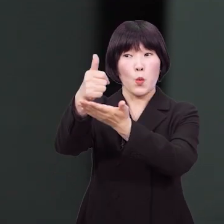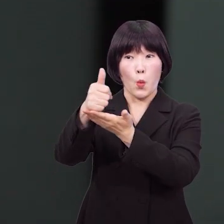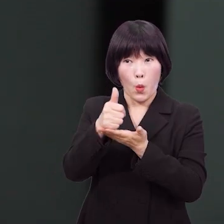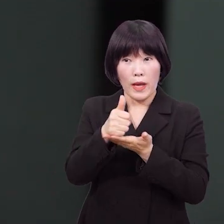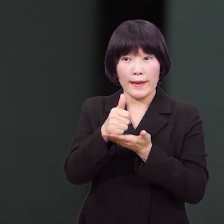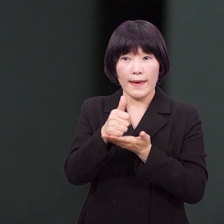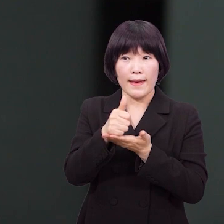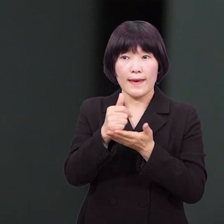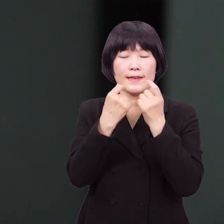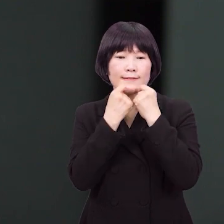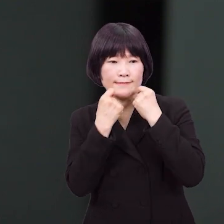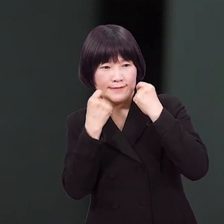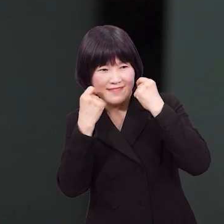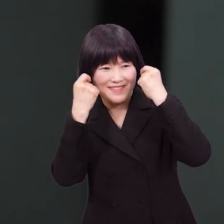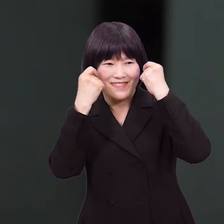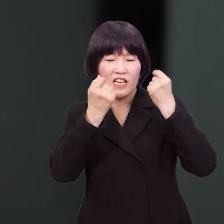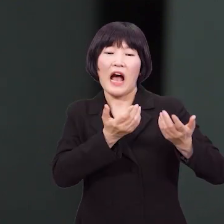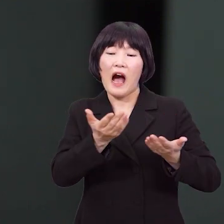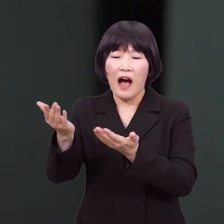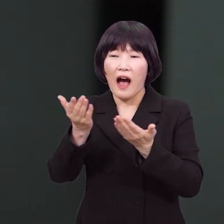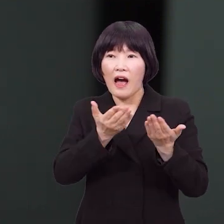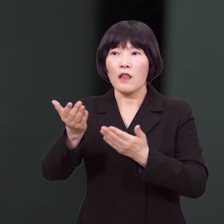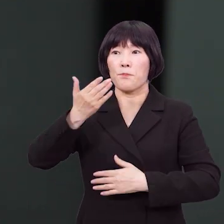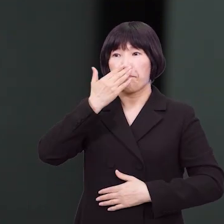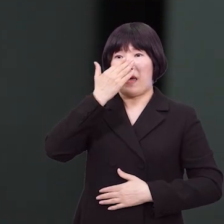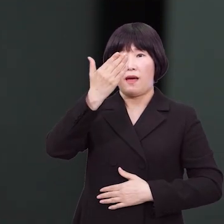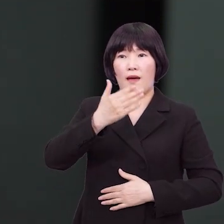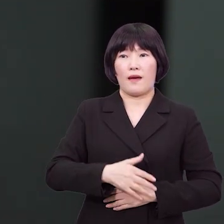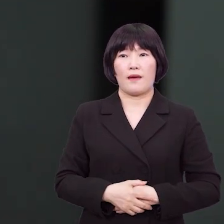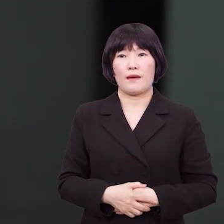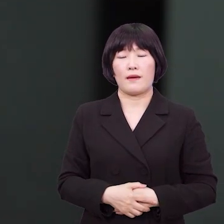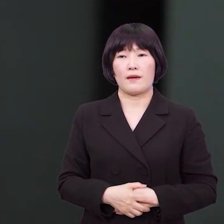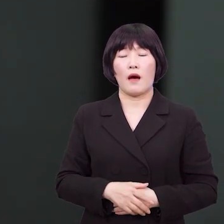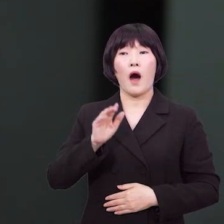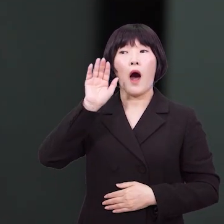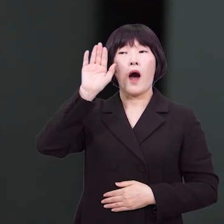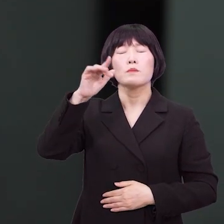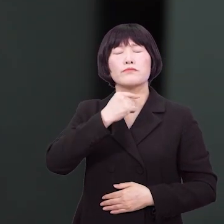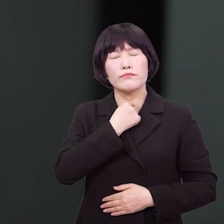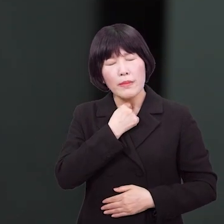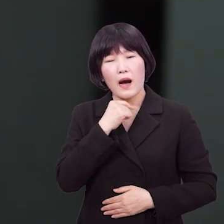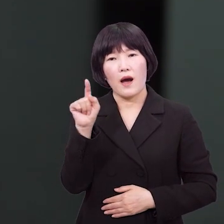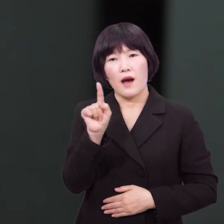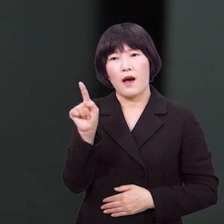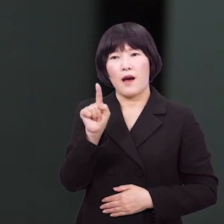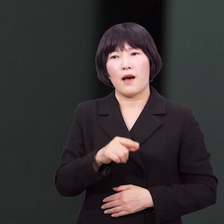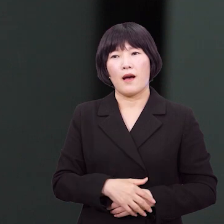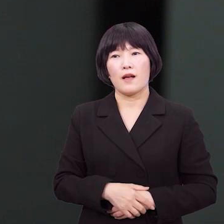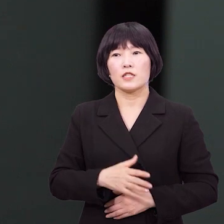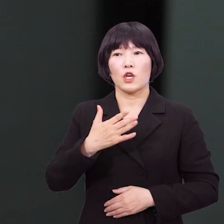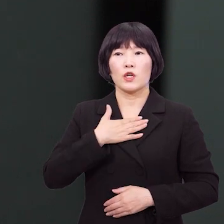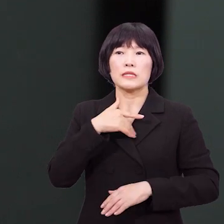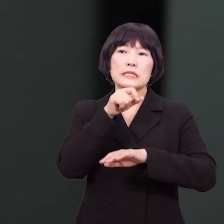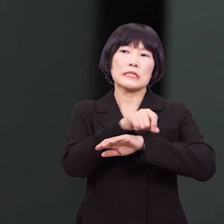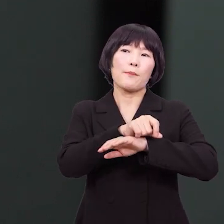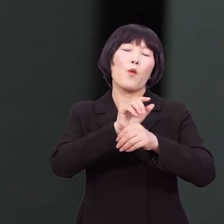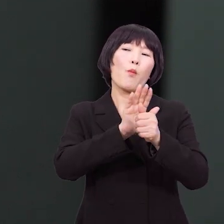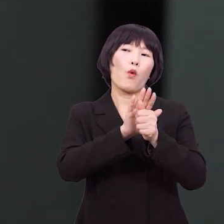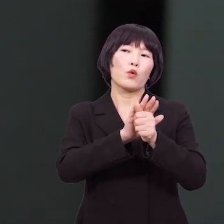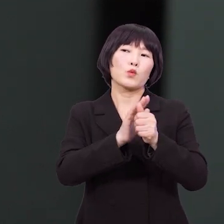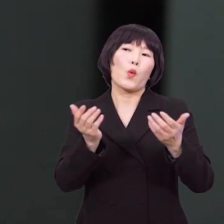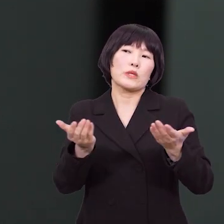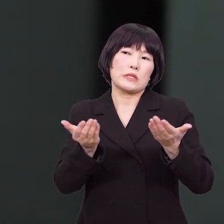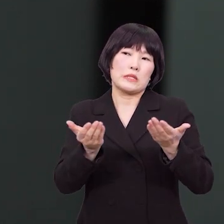친절한 태도로 안내하는 것이 가능해졌어요. 앞으로 더 해보고 싶은 게 있나요? 저는 사무보조